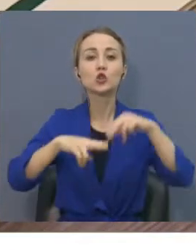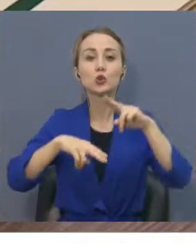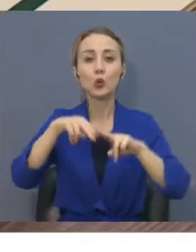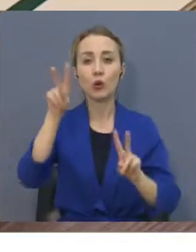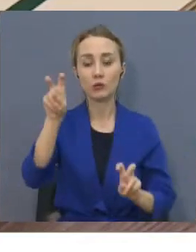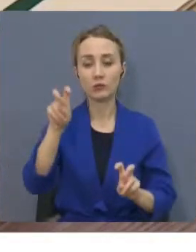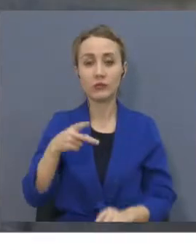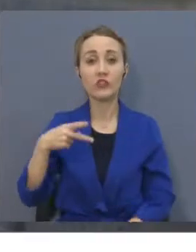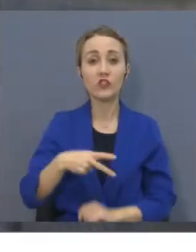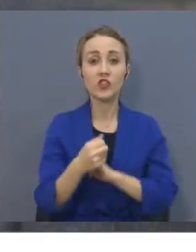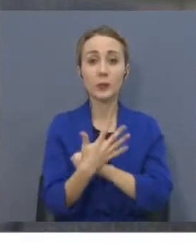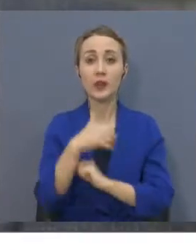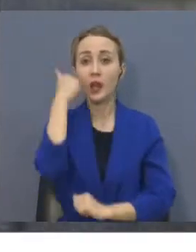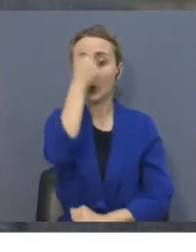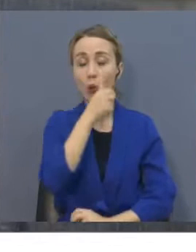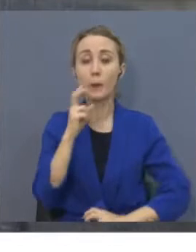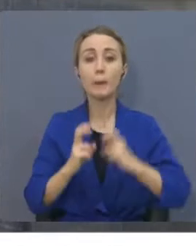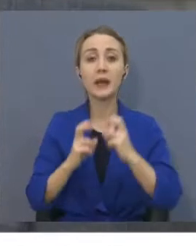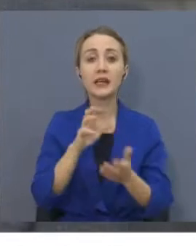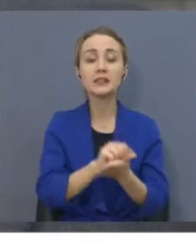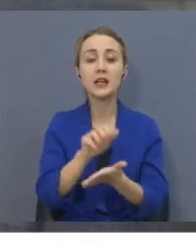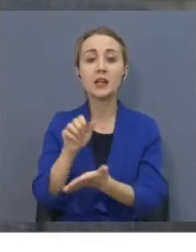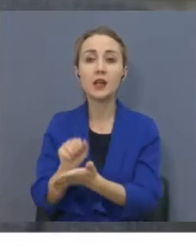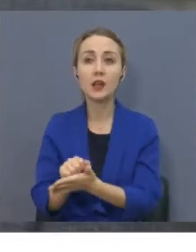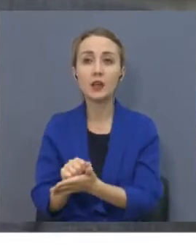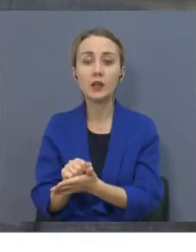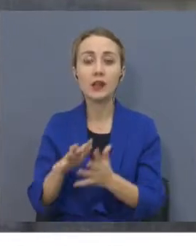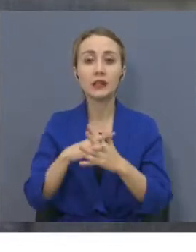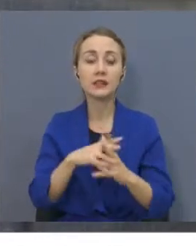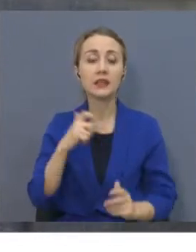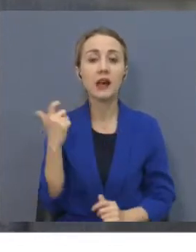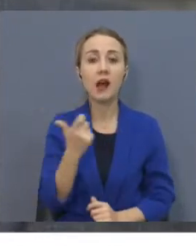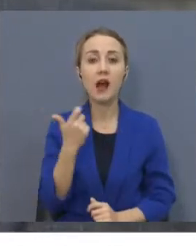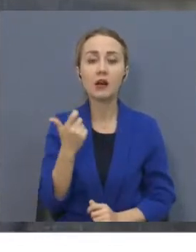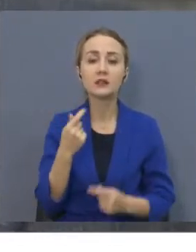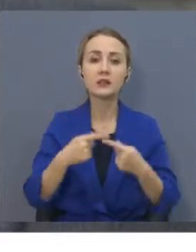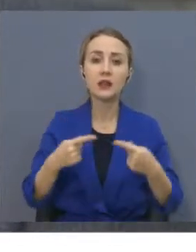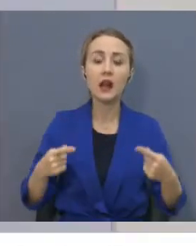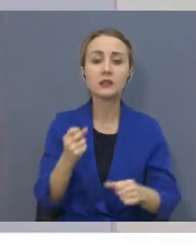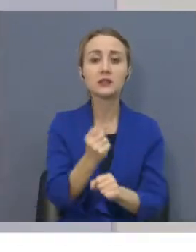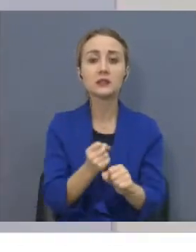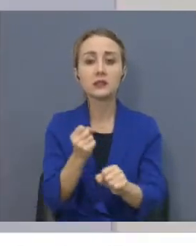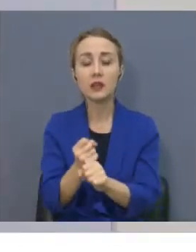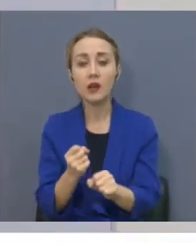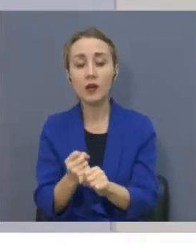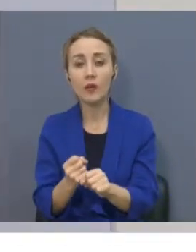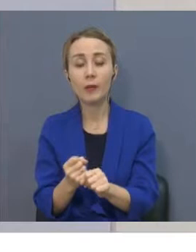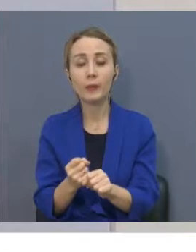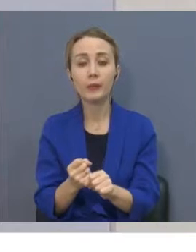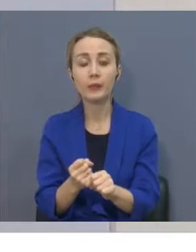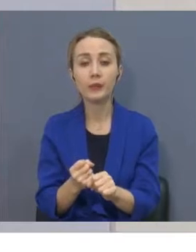2015 года предприятие занимается непосредственно производством сельскохозяйственных орудий, производством тех или иных